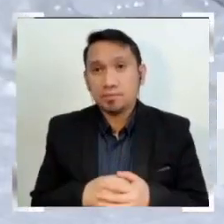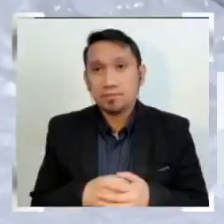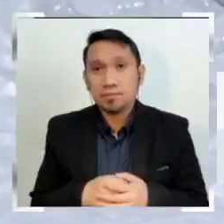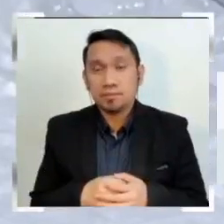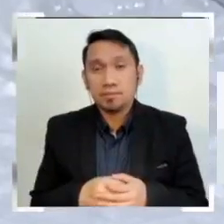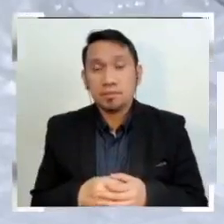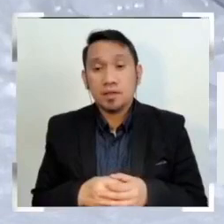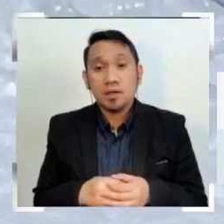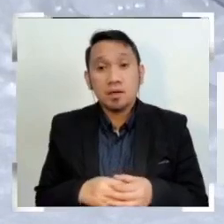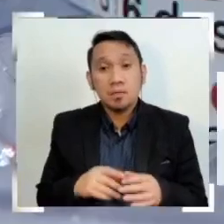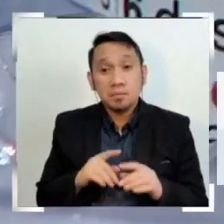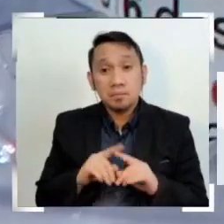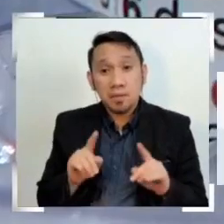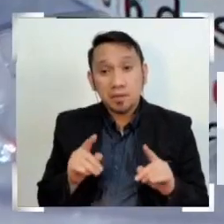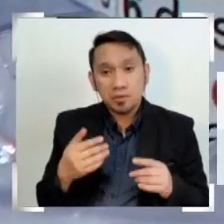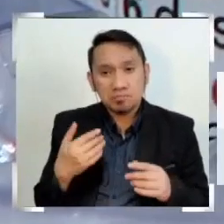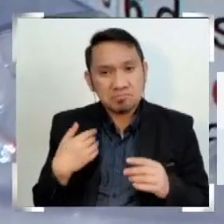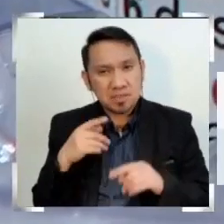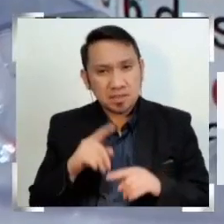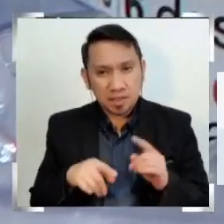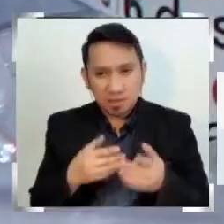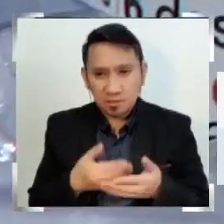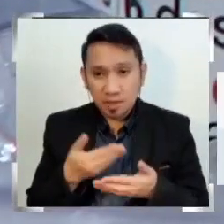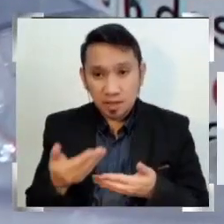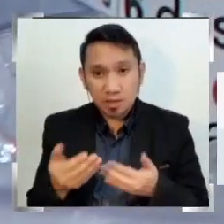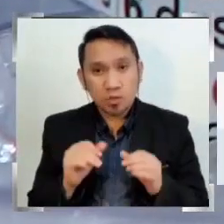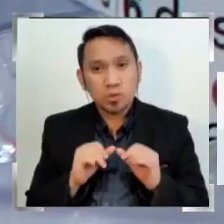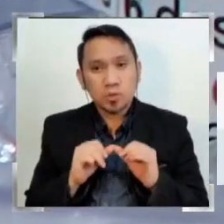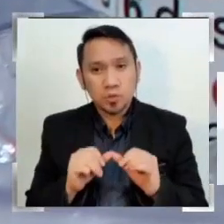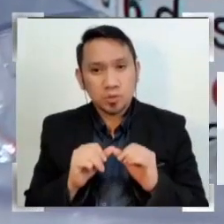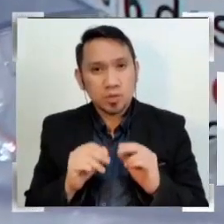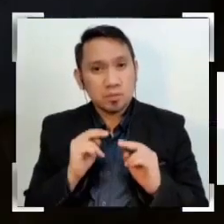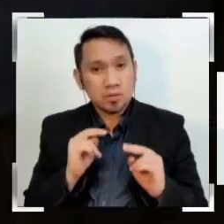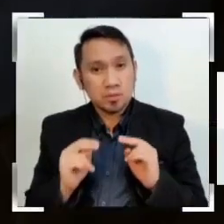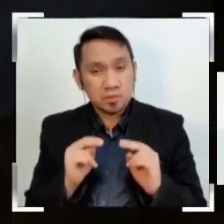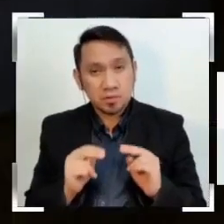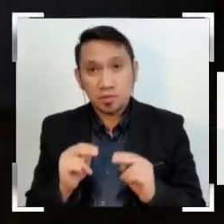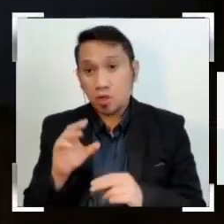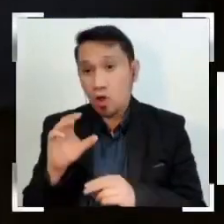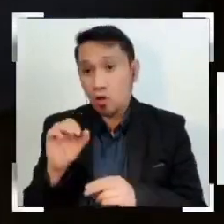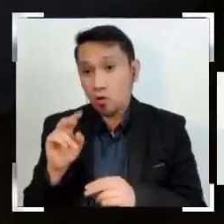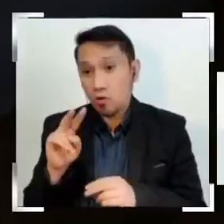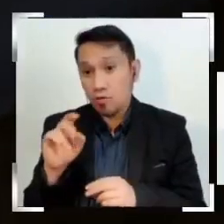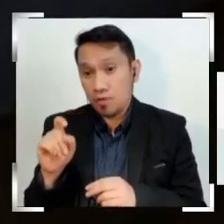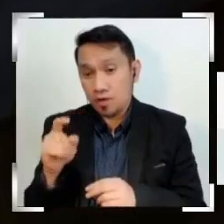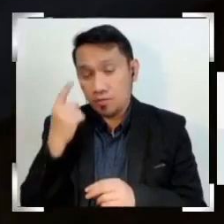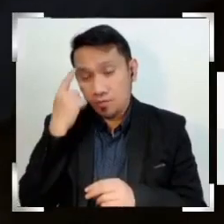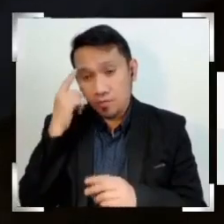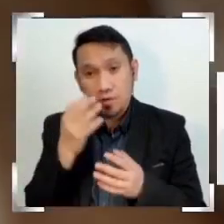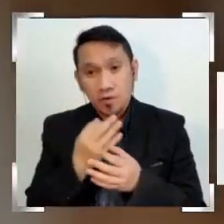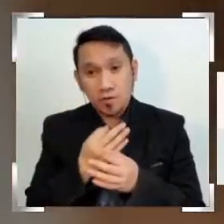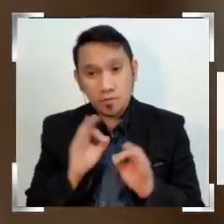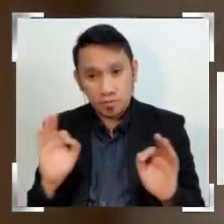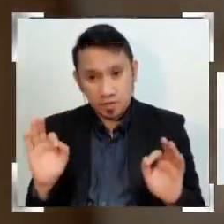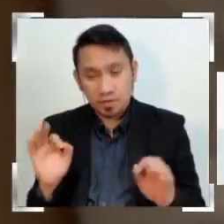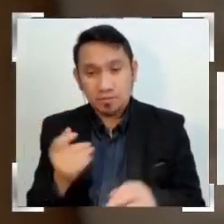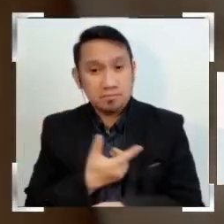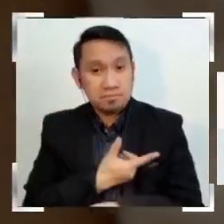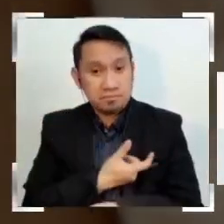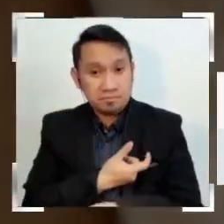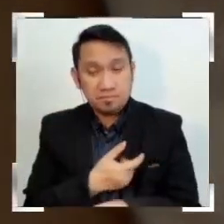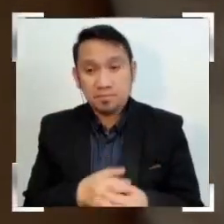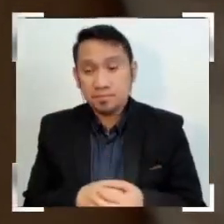naman sa mga hindi kaya bumili, patuloy pa rin daw ang negosasyon sa COVAX facility para sa libreng bivalent vaccines. Para sa